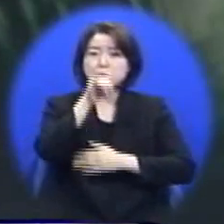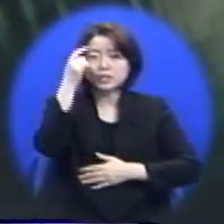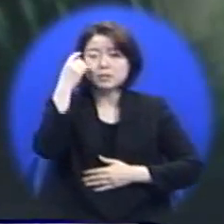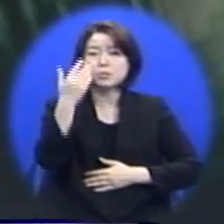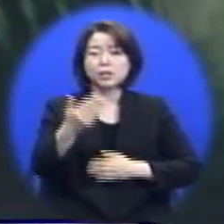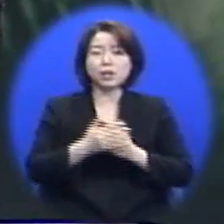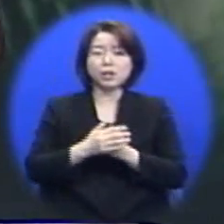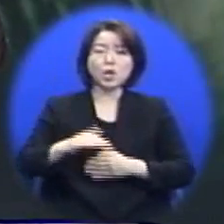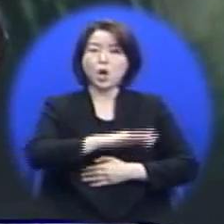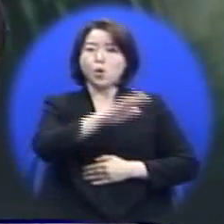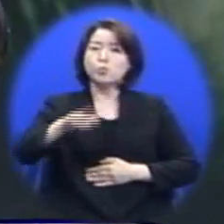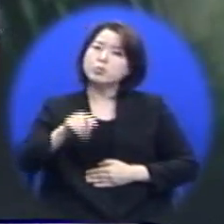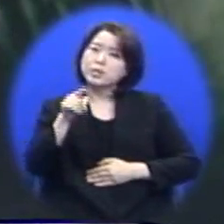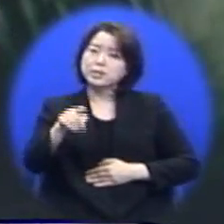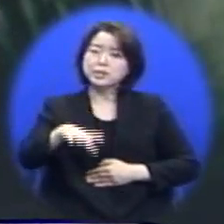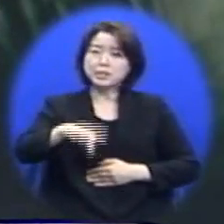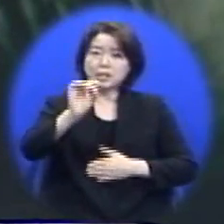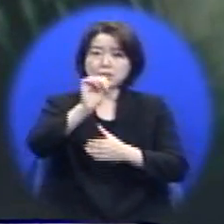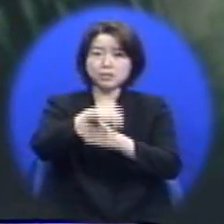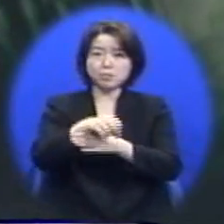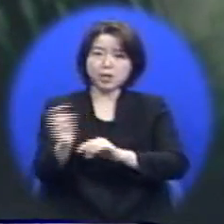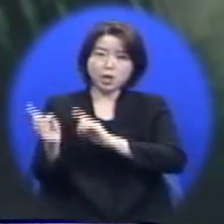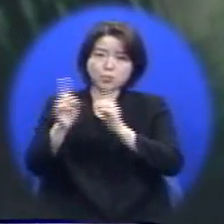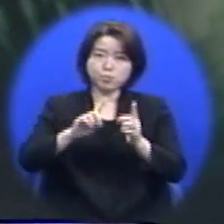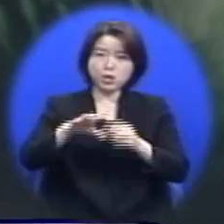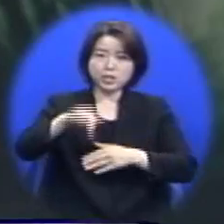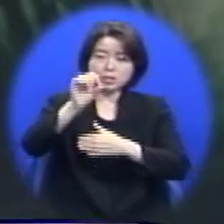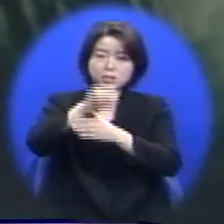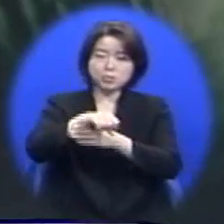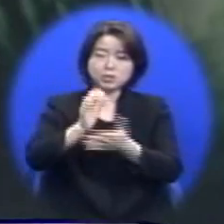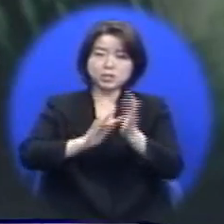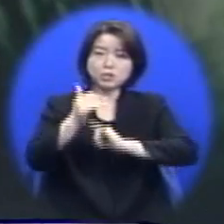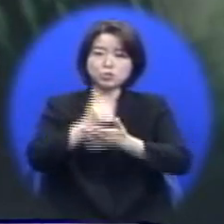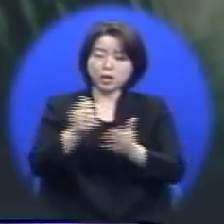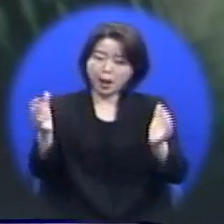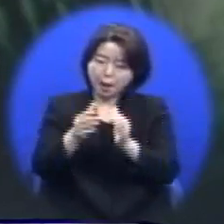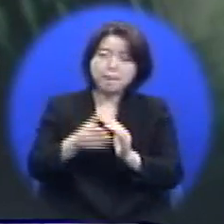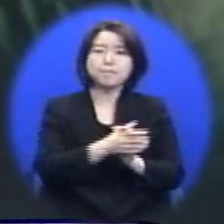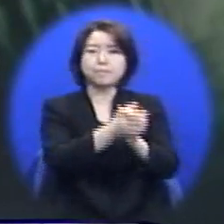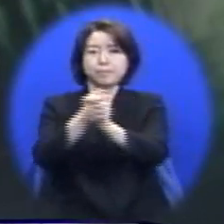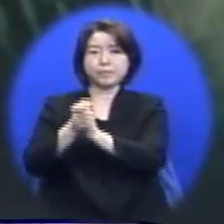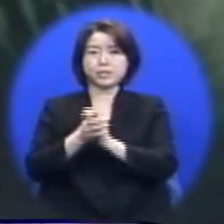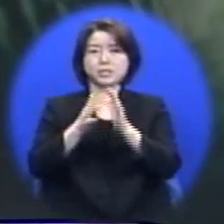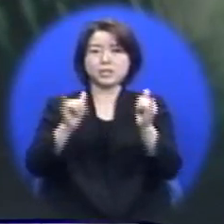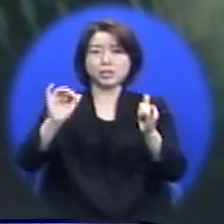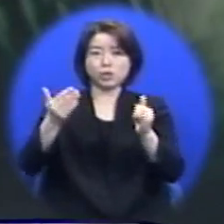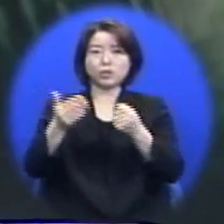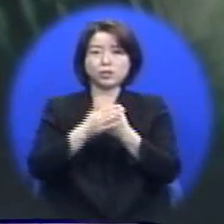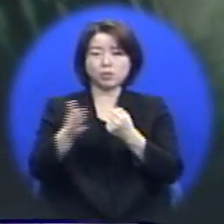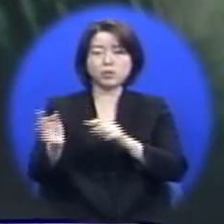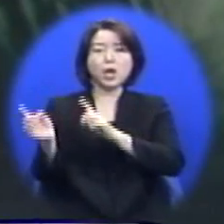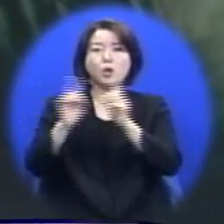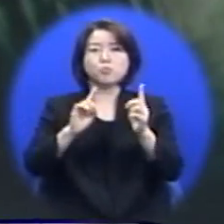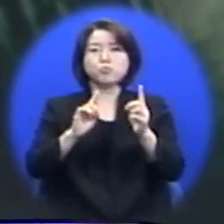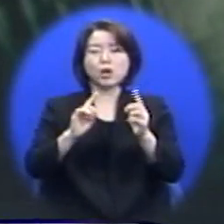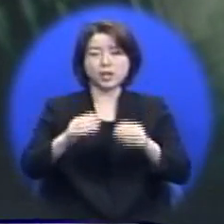우리도 그 첫 열매, 부활의 첫 열매이신 예수님과 연합한 자가 되었으니 우리도 부활에 참여하게 되는